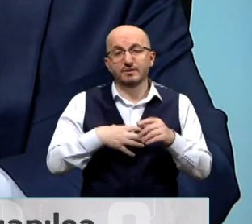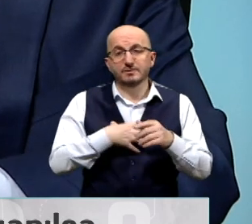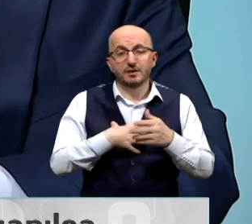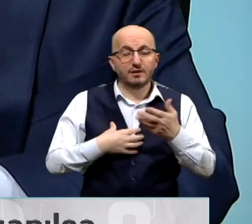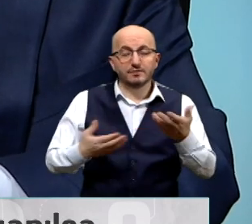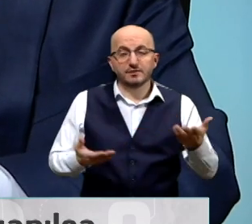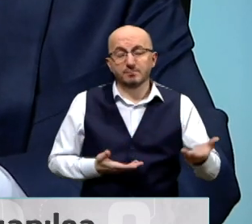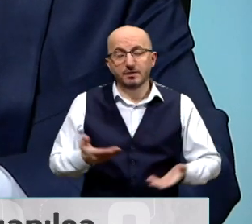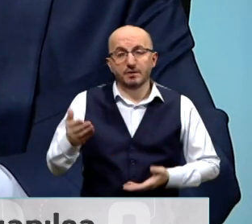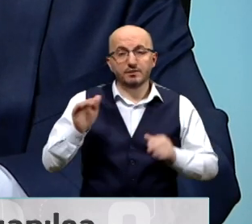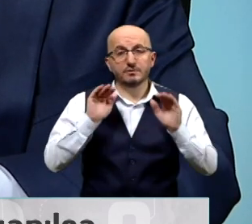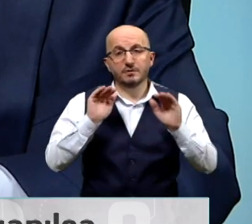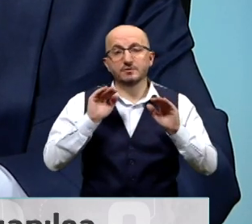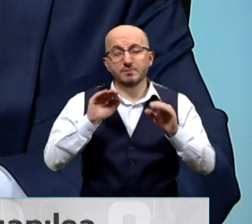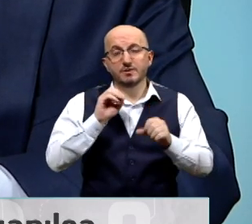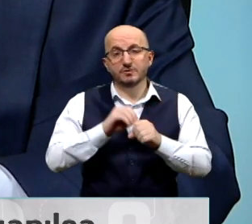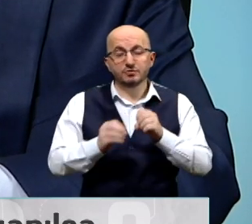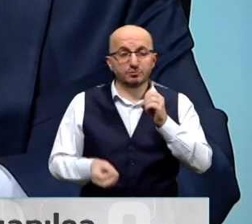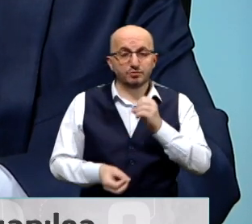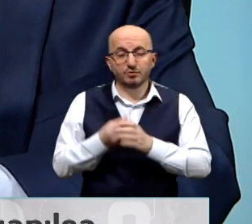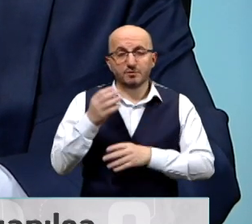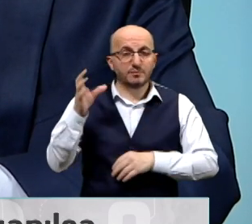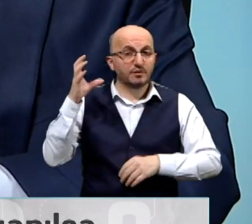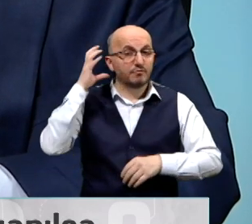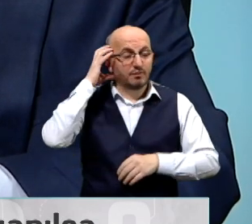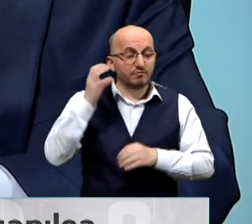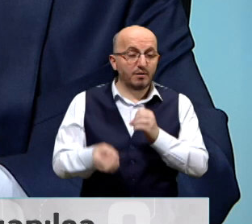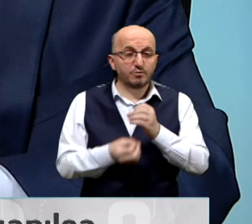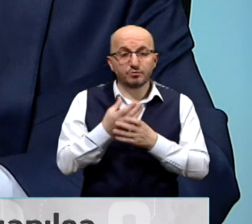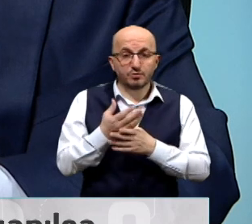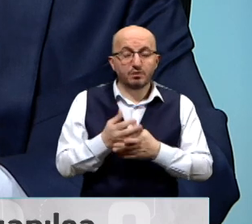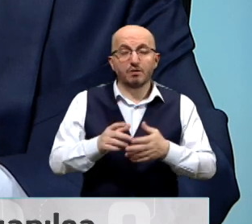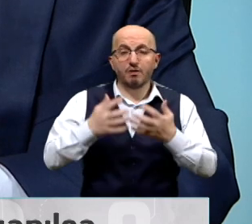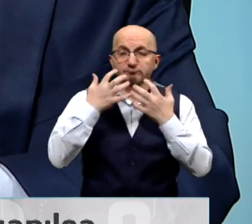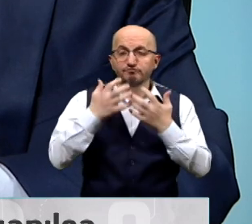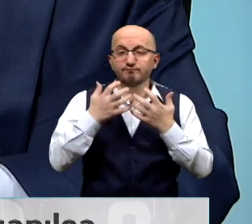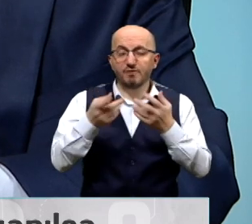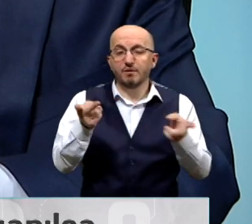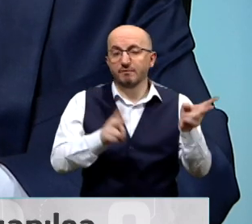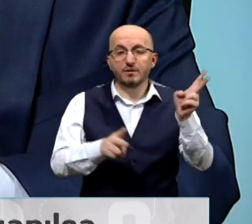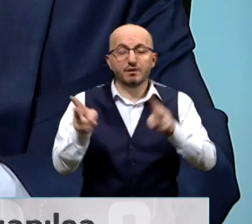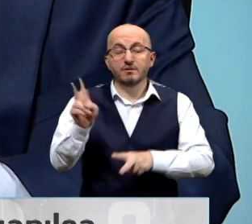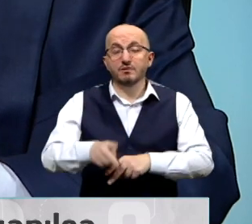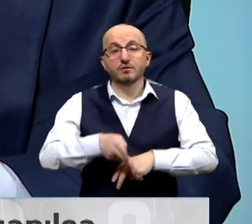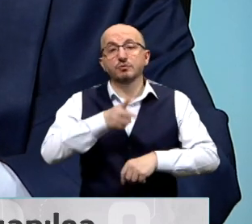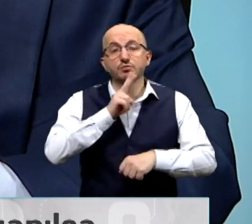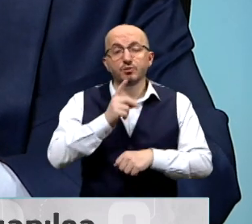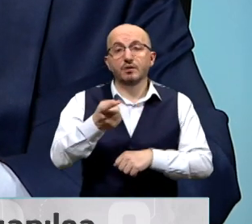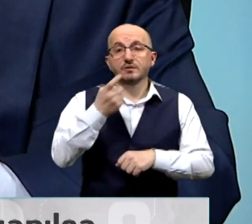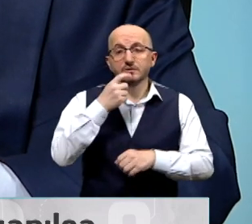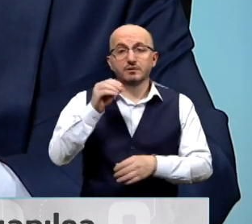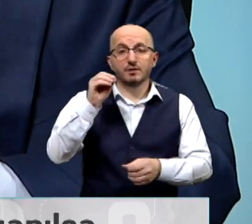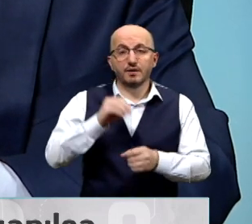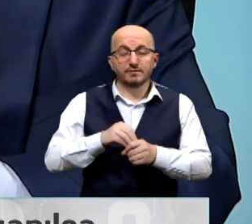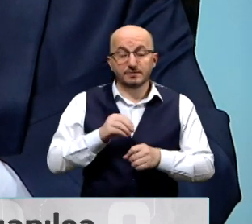desteklemek için kurulan bir vakıf kuranlara hep rahmetli analım vefat edenleri ayrıca son yıllarda